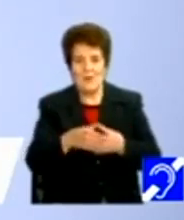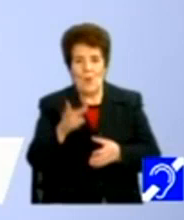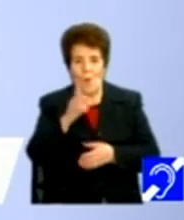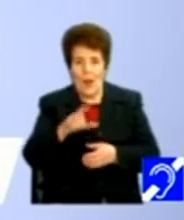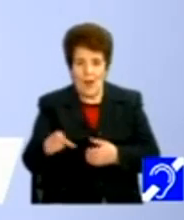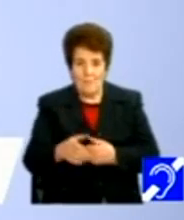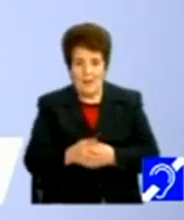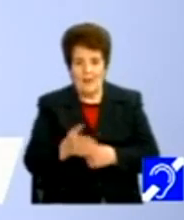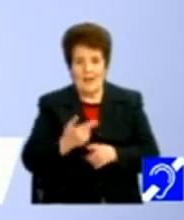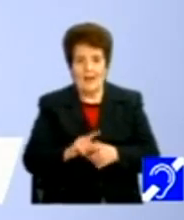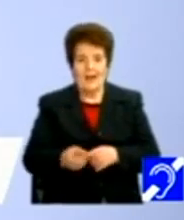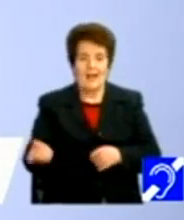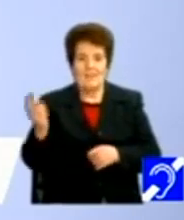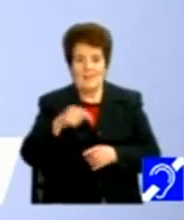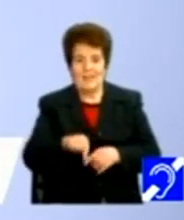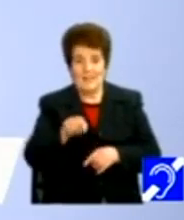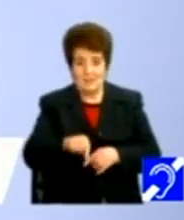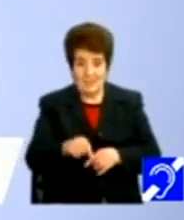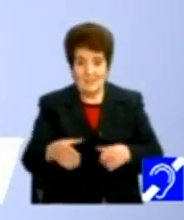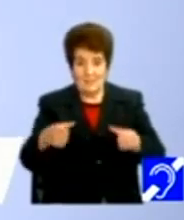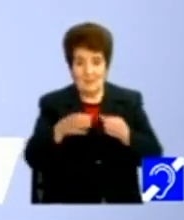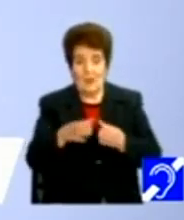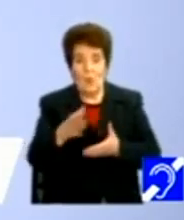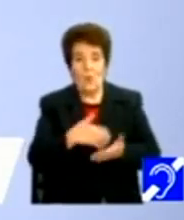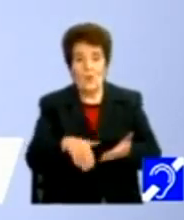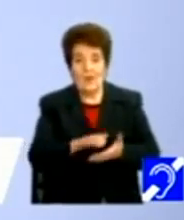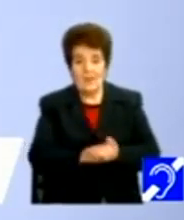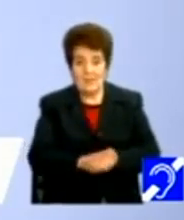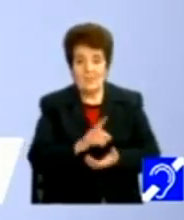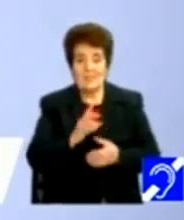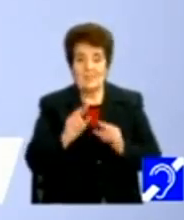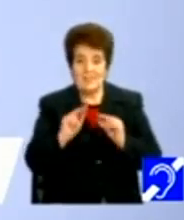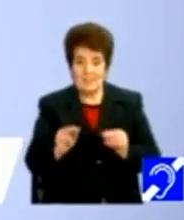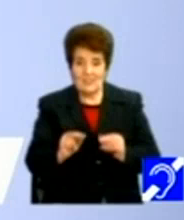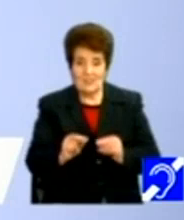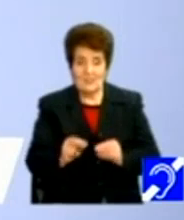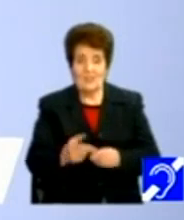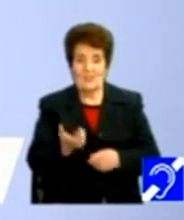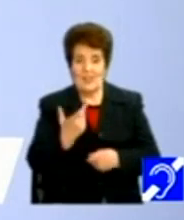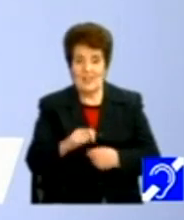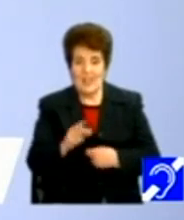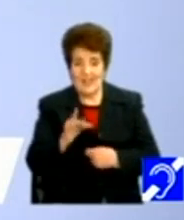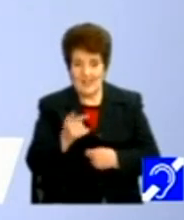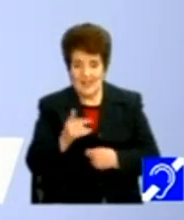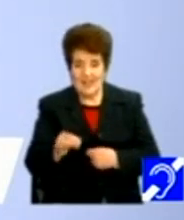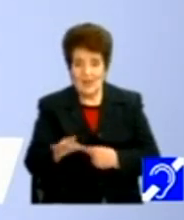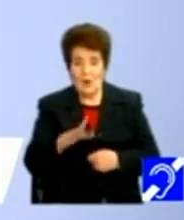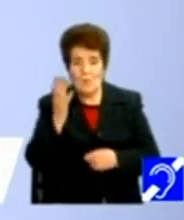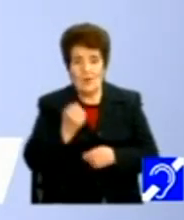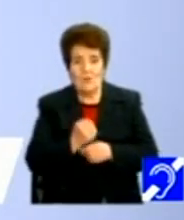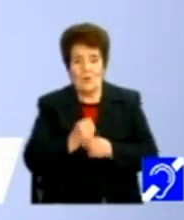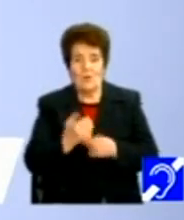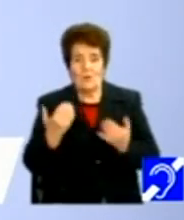oameni care vin în acest partid, unioniști, sinceri, onești și integri, așa cum am făcut și până acum. Pentru